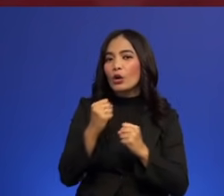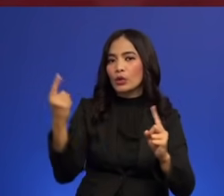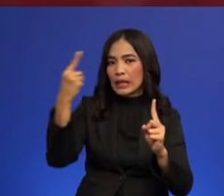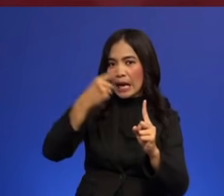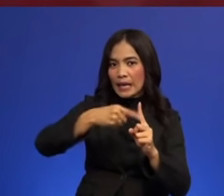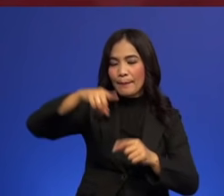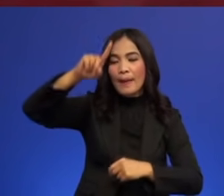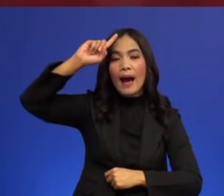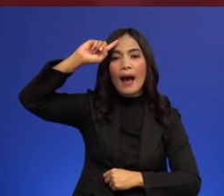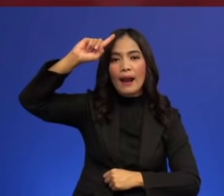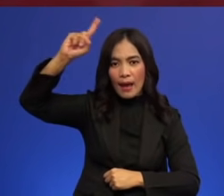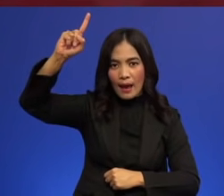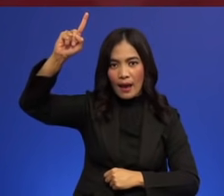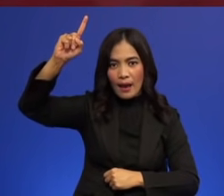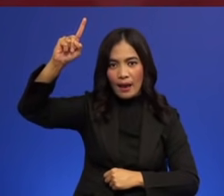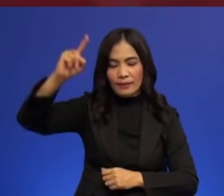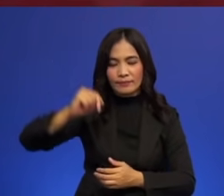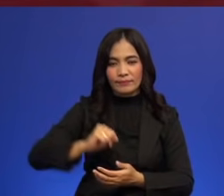akan Allah.